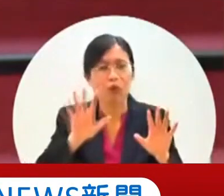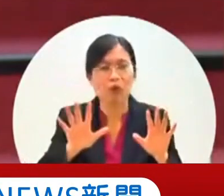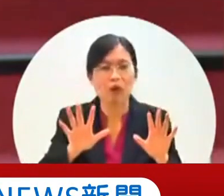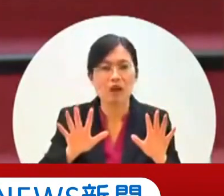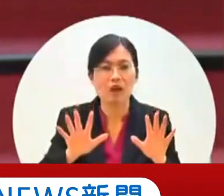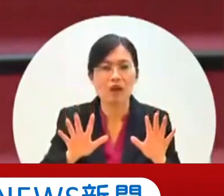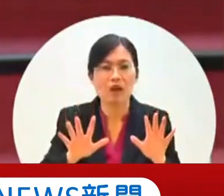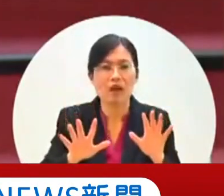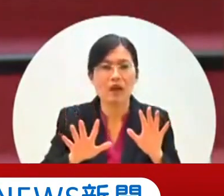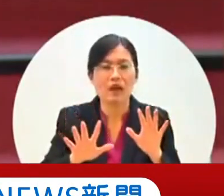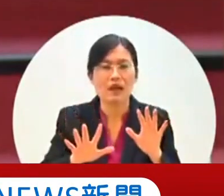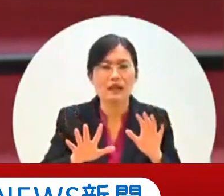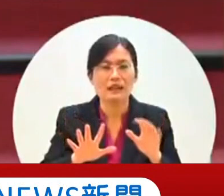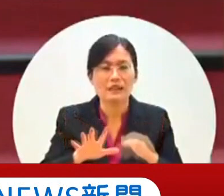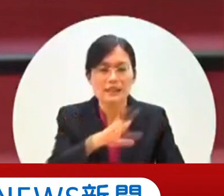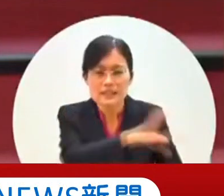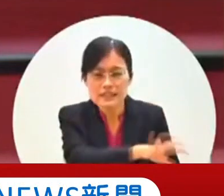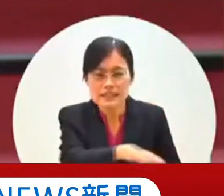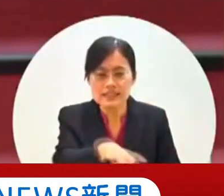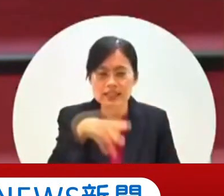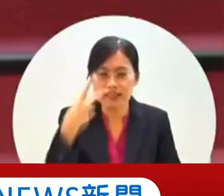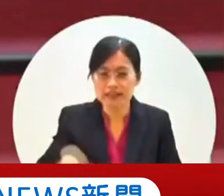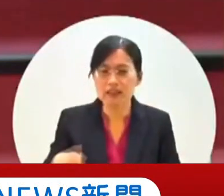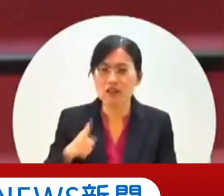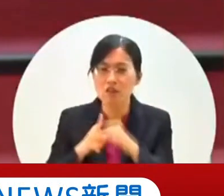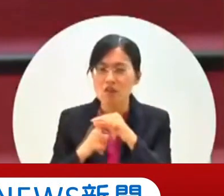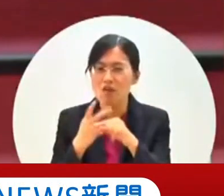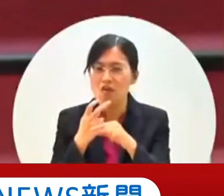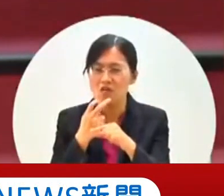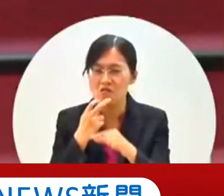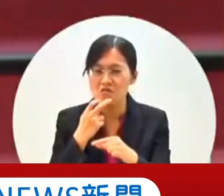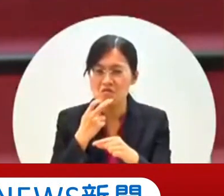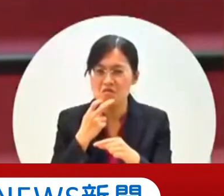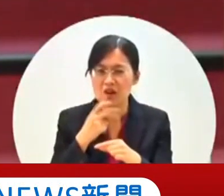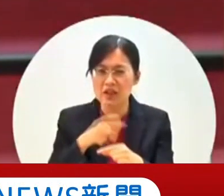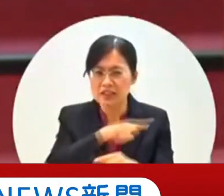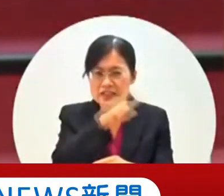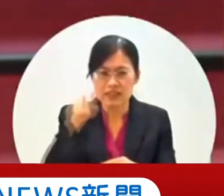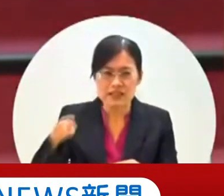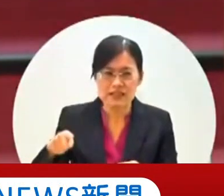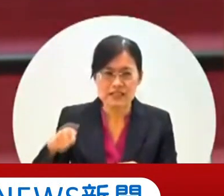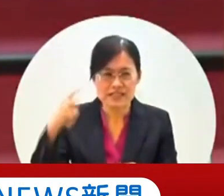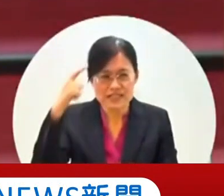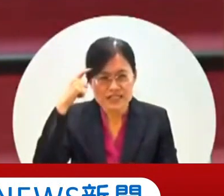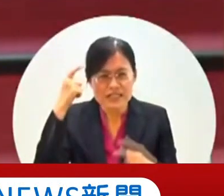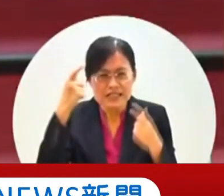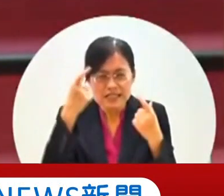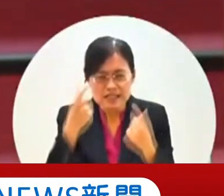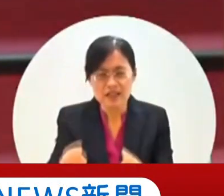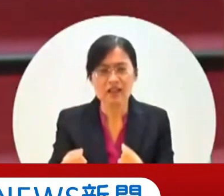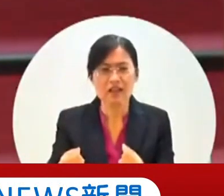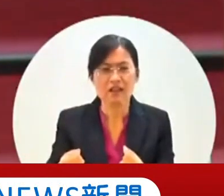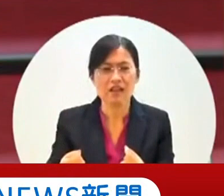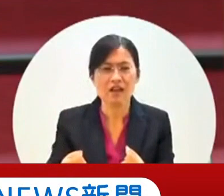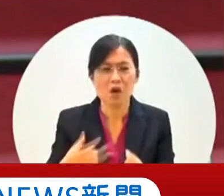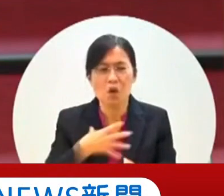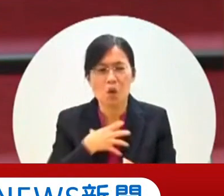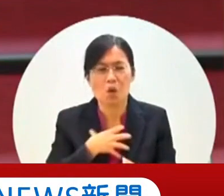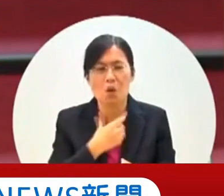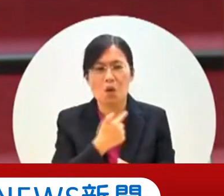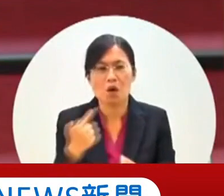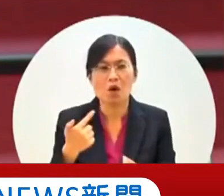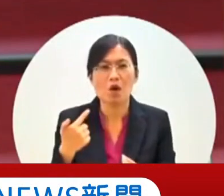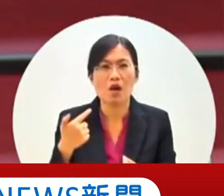中央，全部对少子化有共同的危机感，这个跟台湾是全世界倒数第二